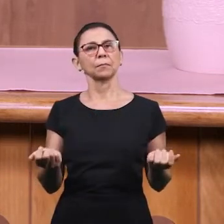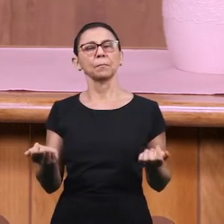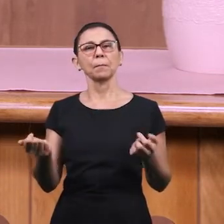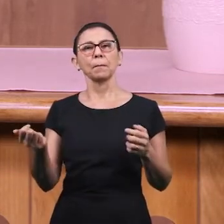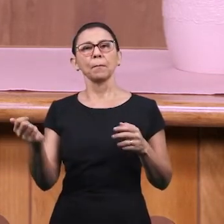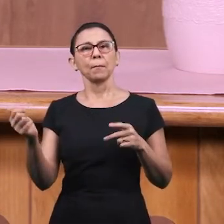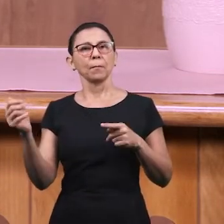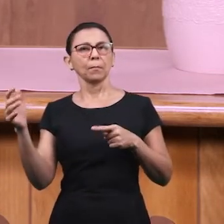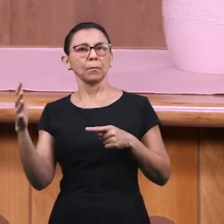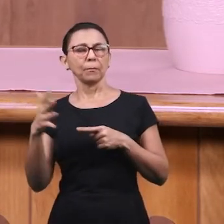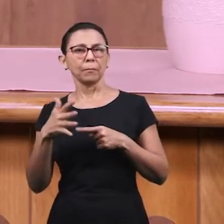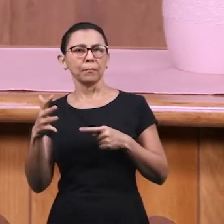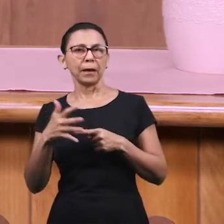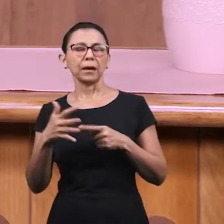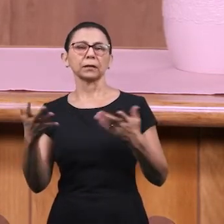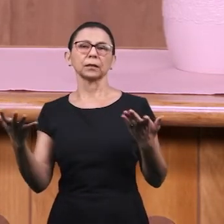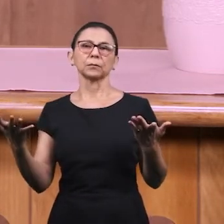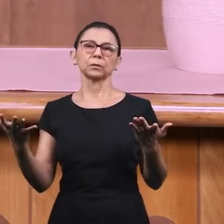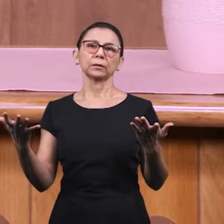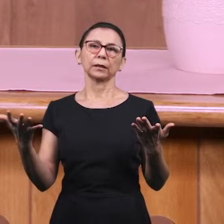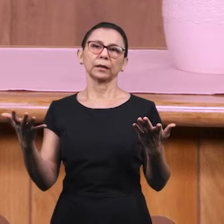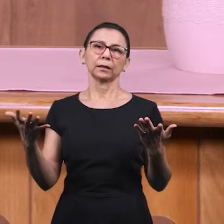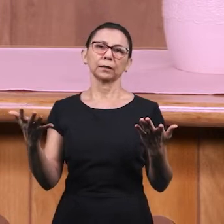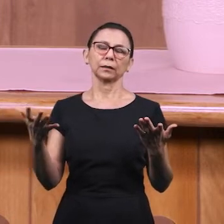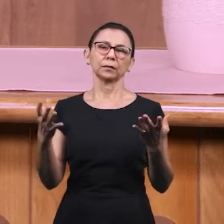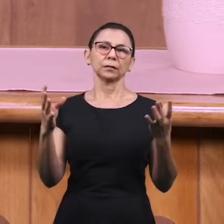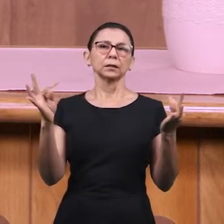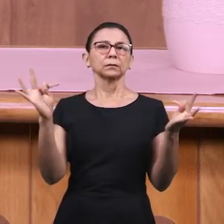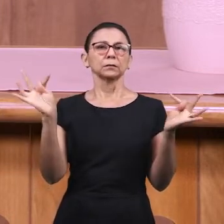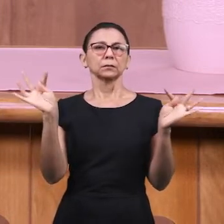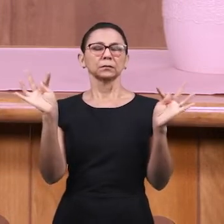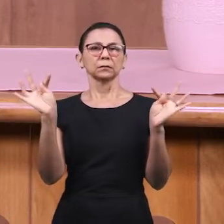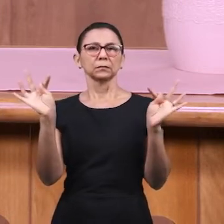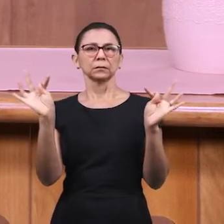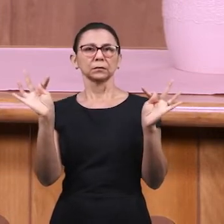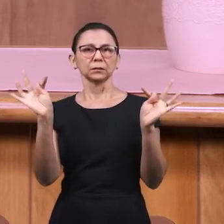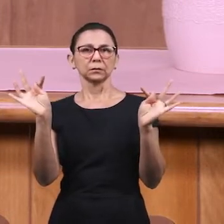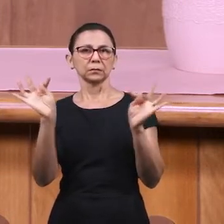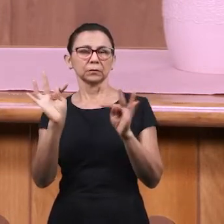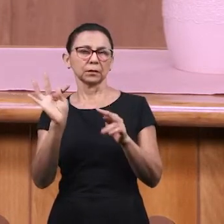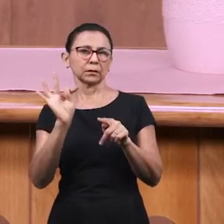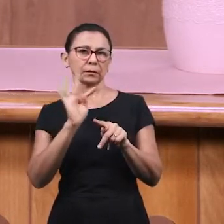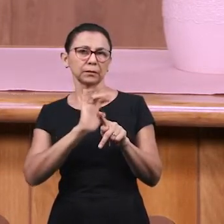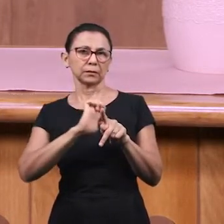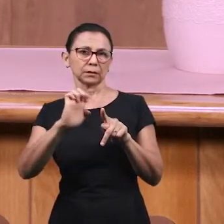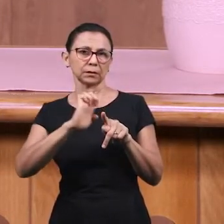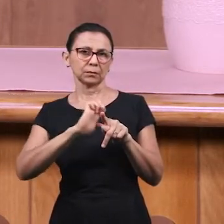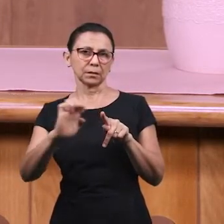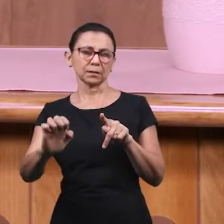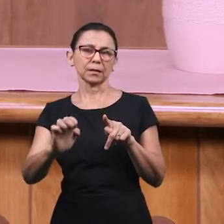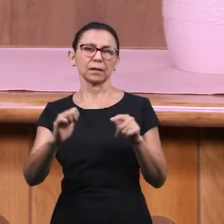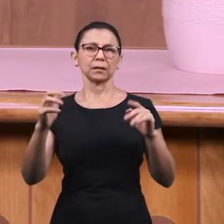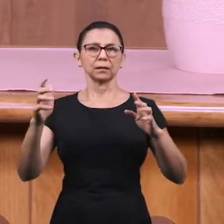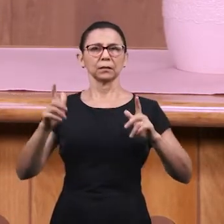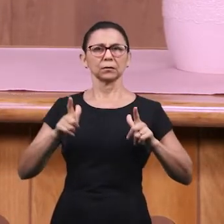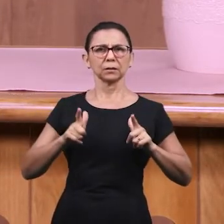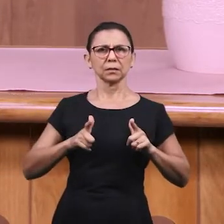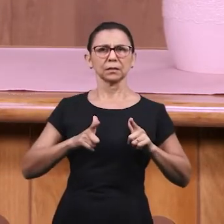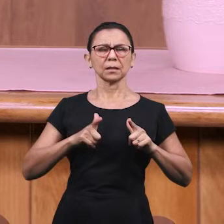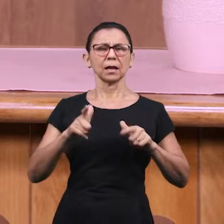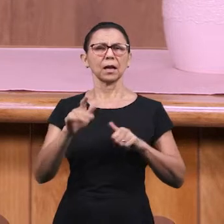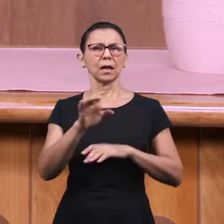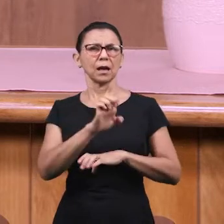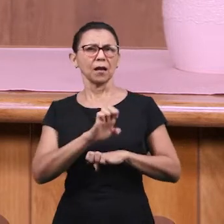Пергама, Фиатиры, в Сардисе, Филадельфии и сегодня говорит в Ладикии. То, что Дух Святой